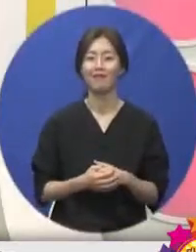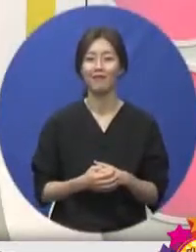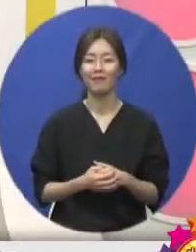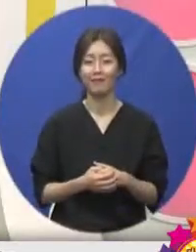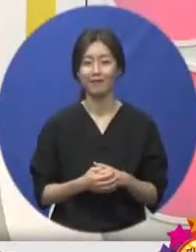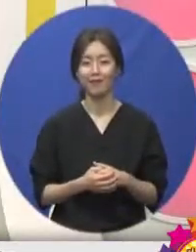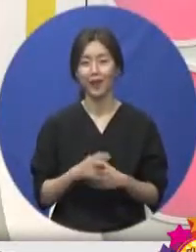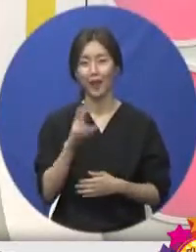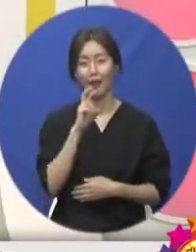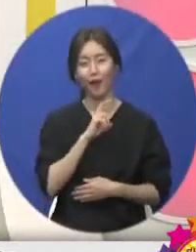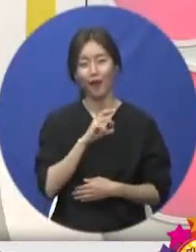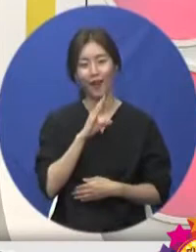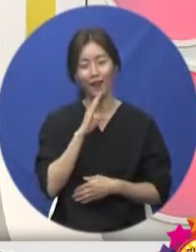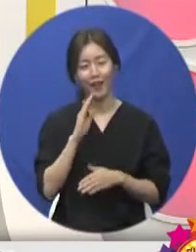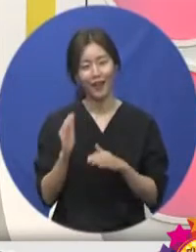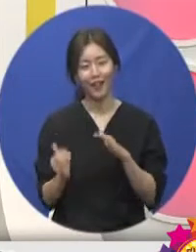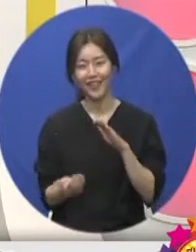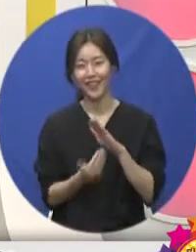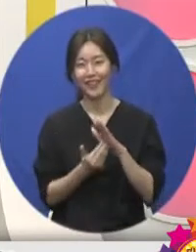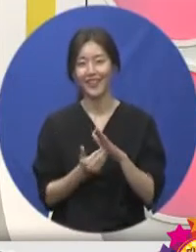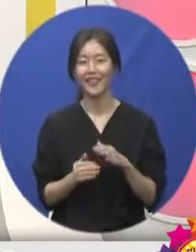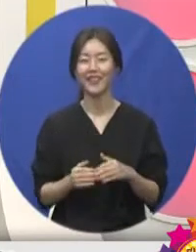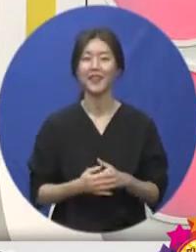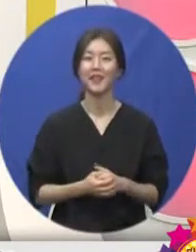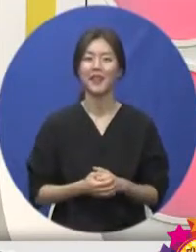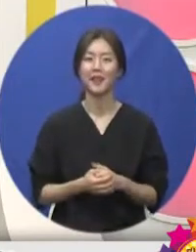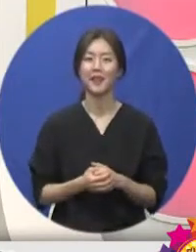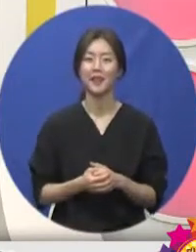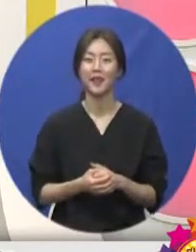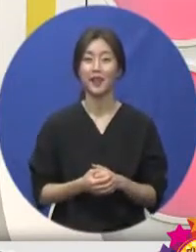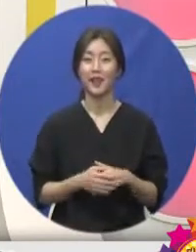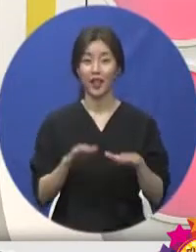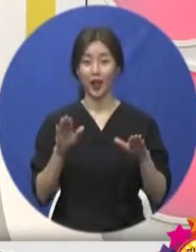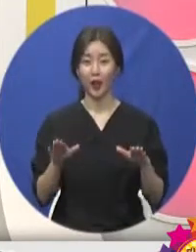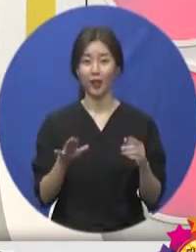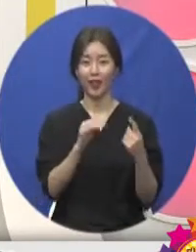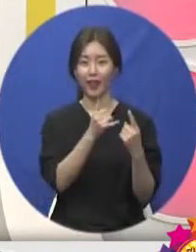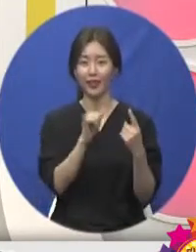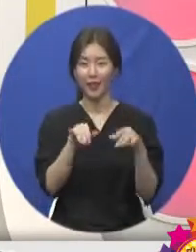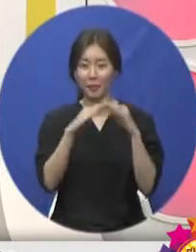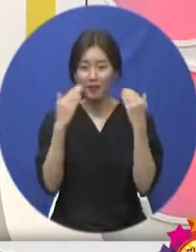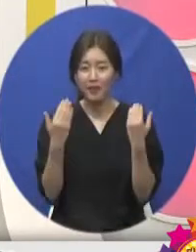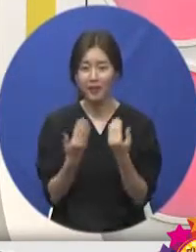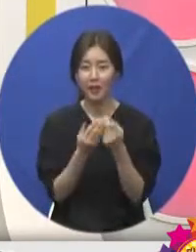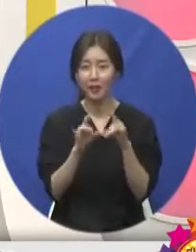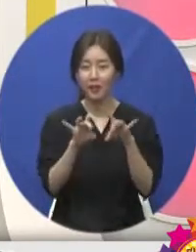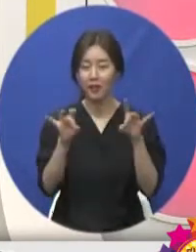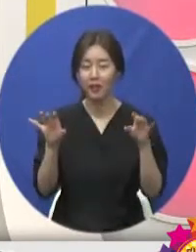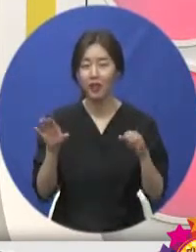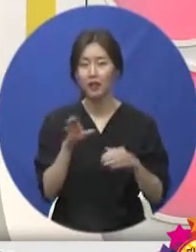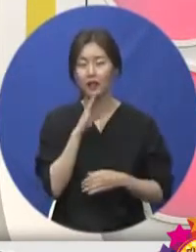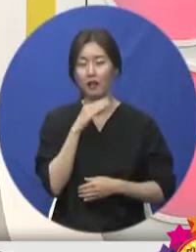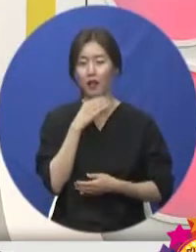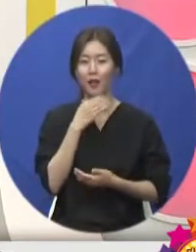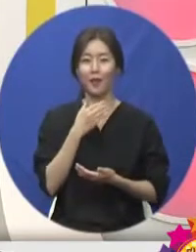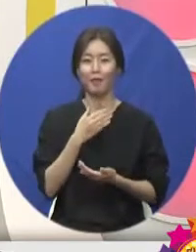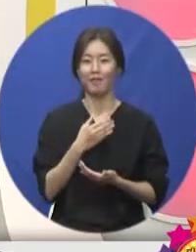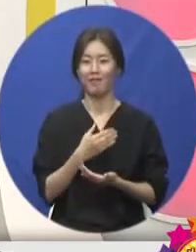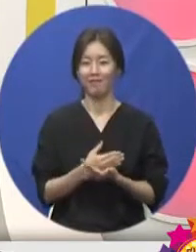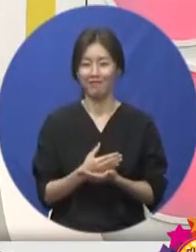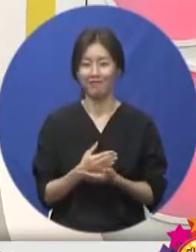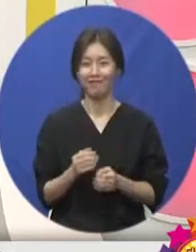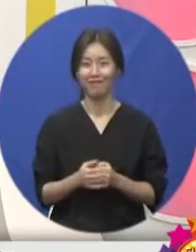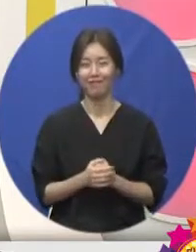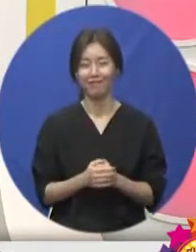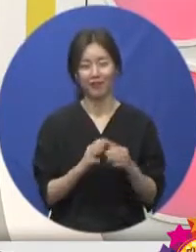아, 노래 진짜 잘하시죠? 그렇습니다. 네. 아, 오늘 한물한물 하실 때마다 정말 정말 우리가 감동받습니다. 네. 야,